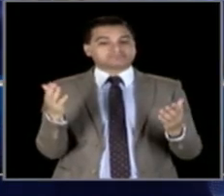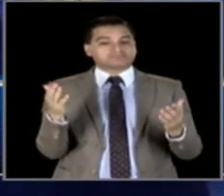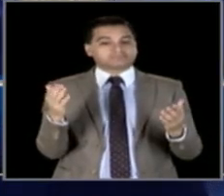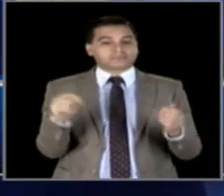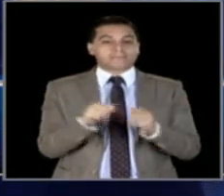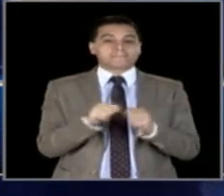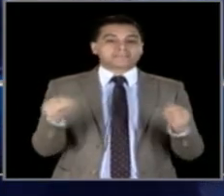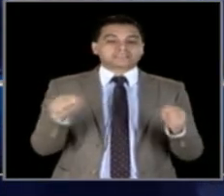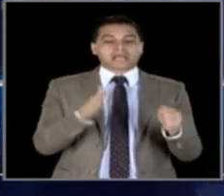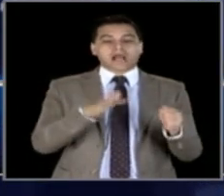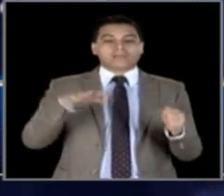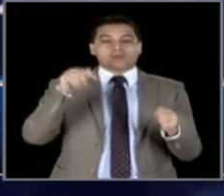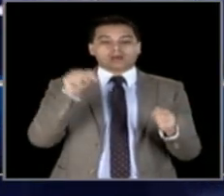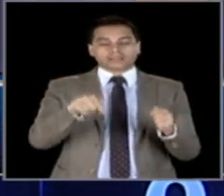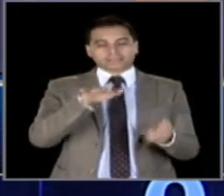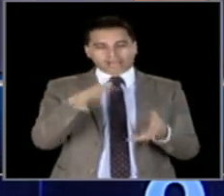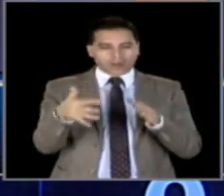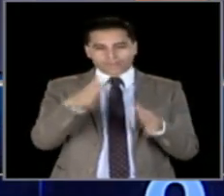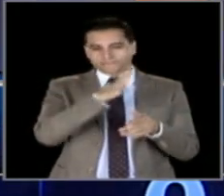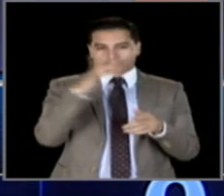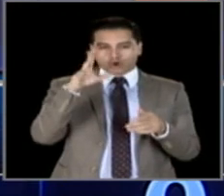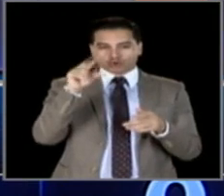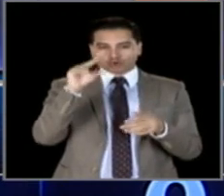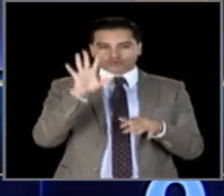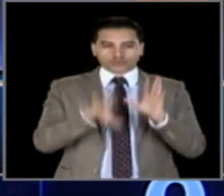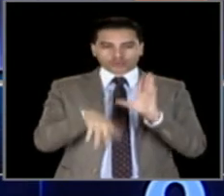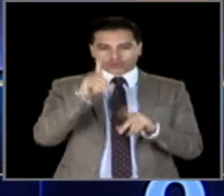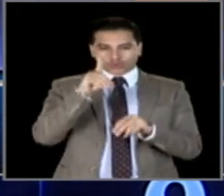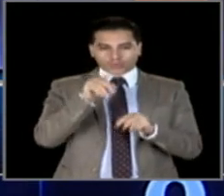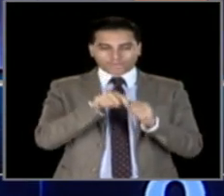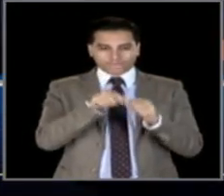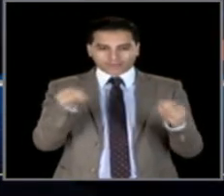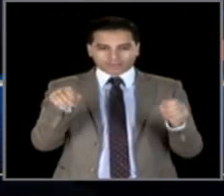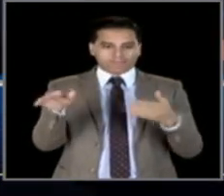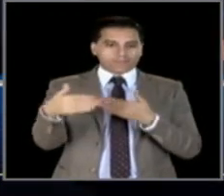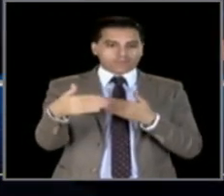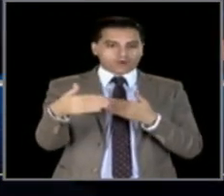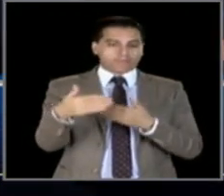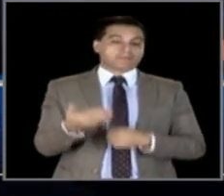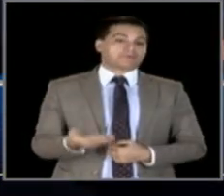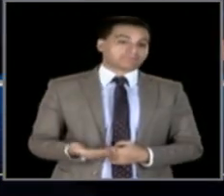مساحة البحيرة حوالي 120 كيلومتر مربع،